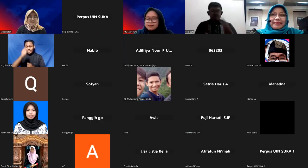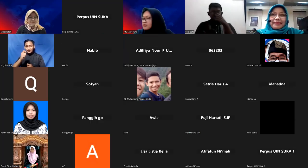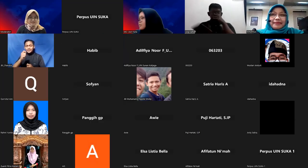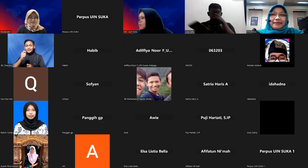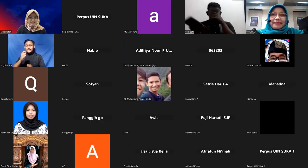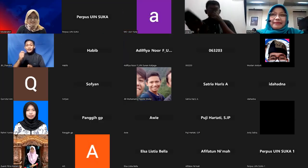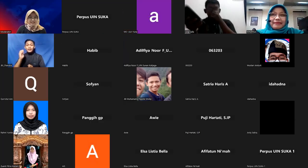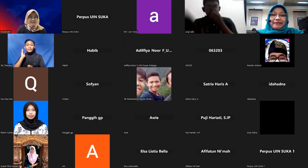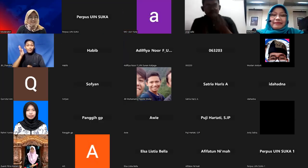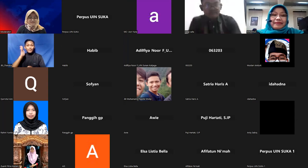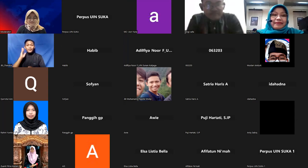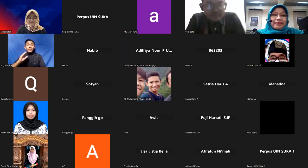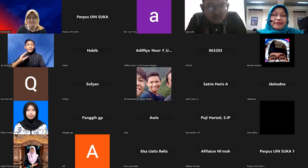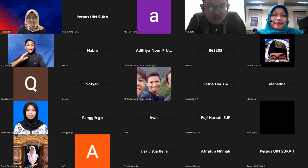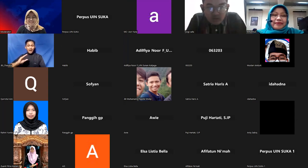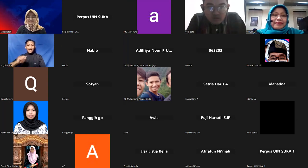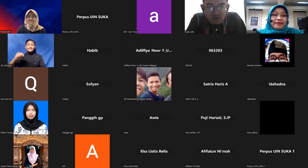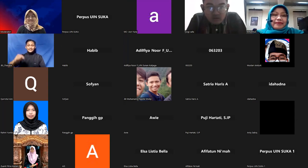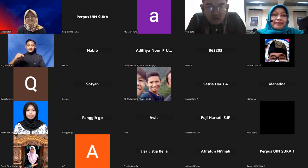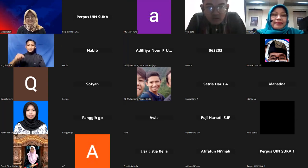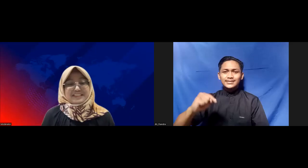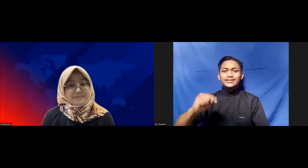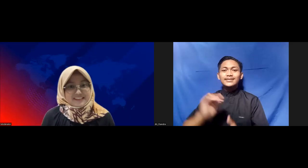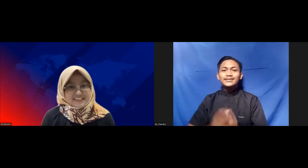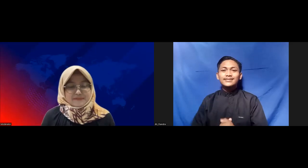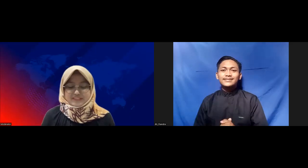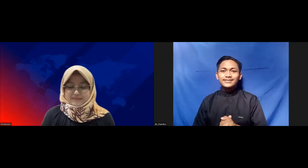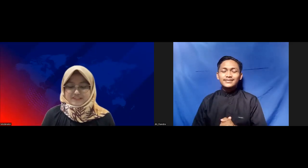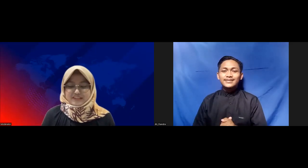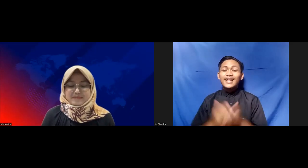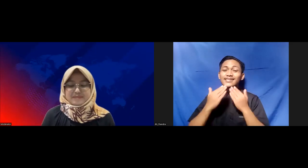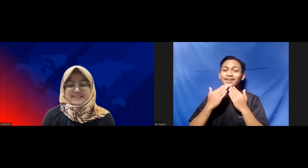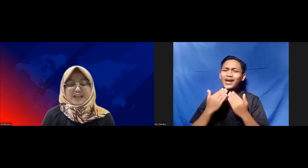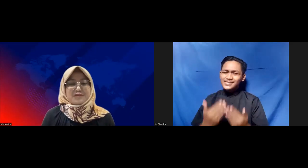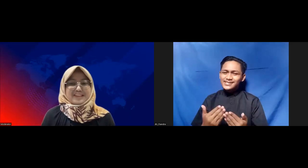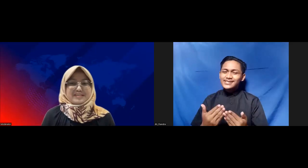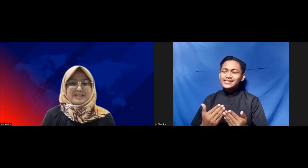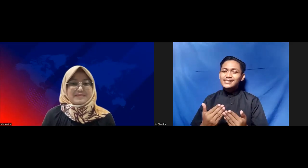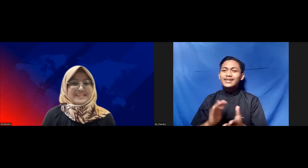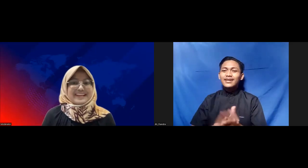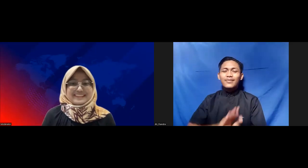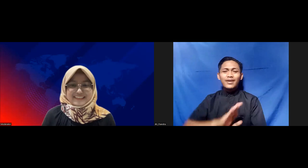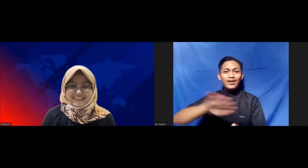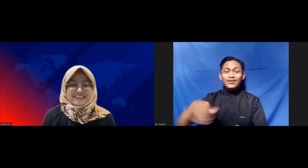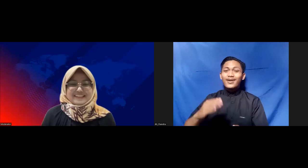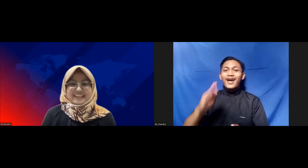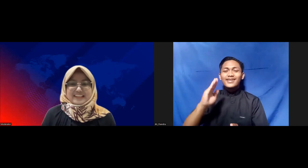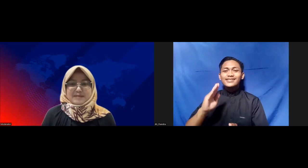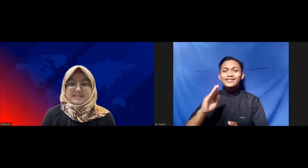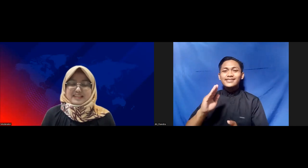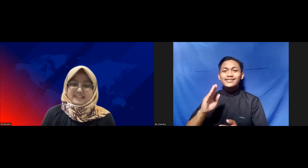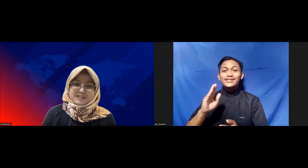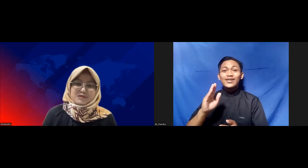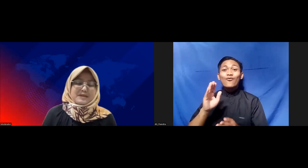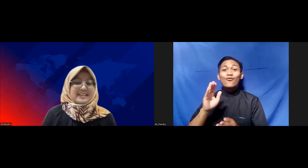kamu Habib dan juga keadilan Terima kasih kami ucapkan juga kepada Mas Naufal dan juga Mas Chandra yang